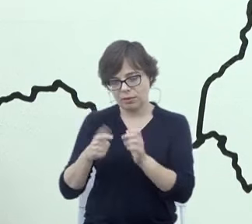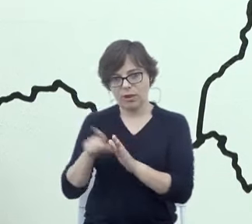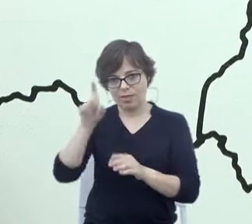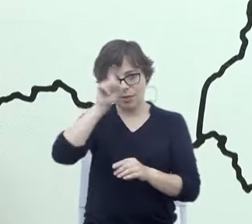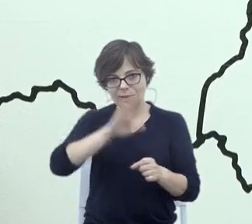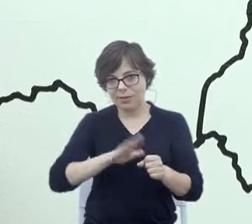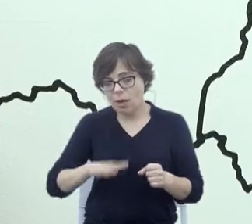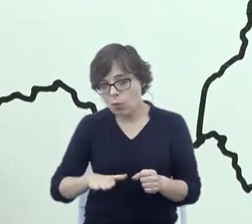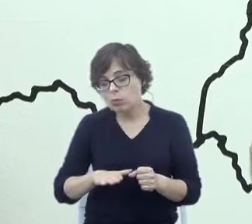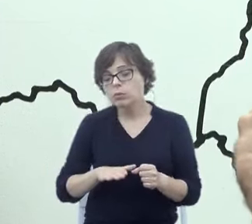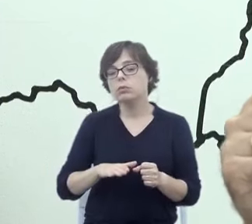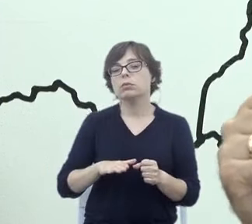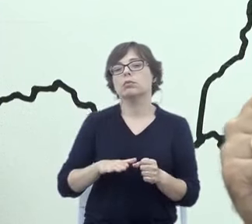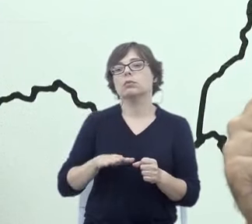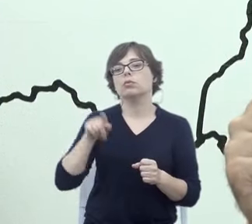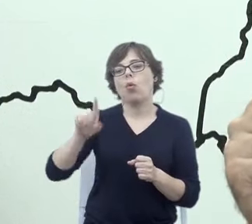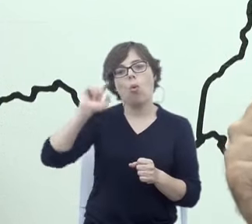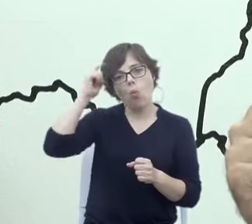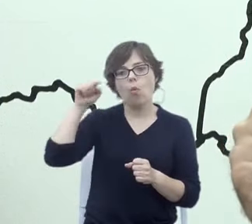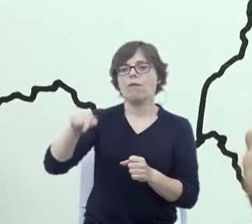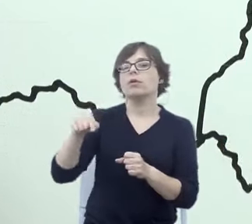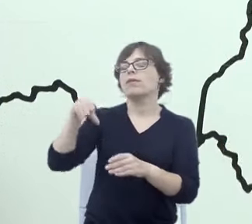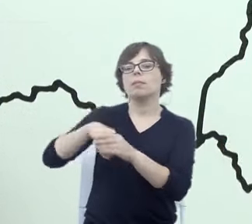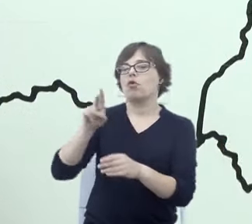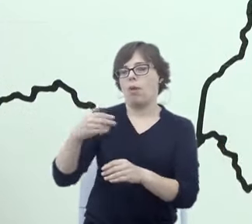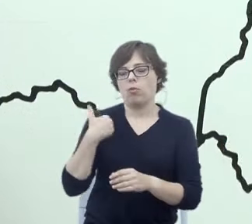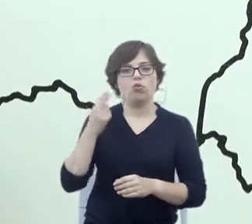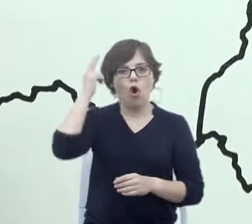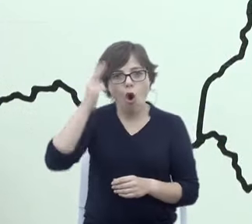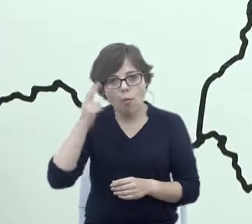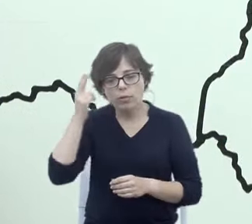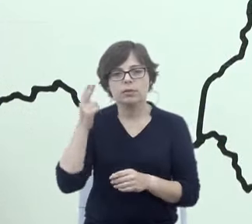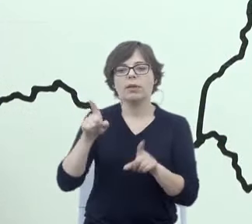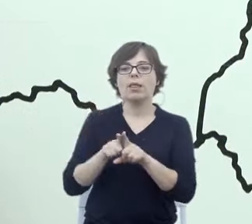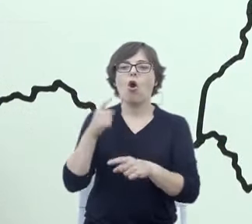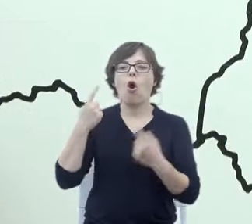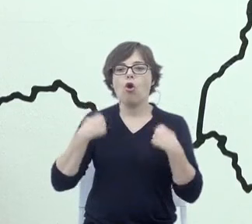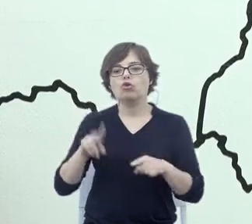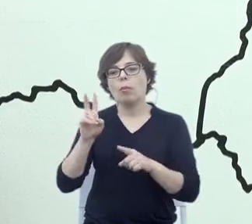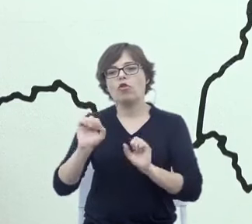niemieckiego, przede wszystkim komunistów, aktywistów partii komunistycznej,